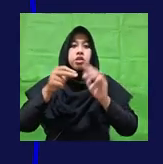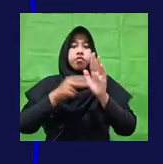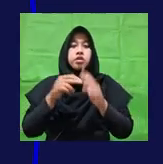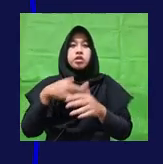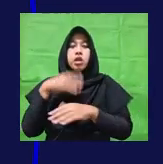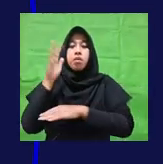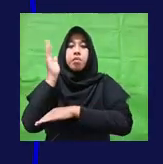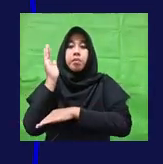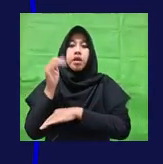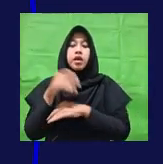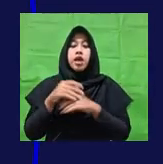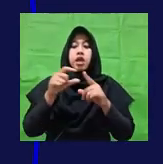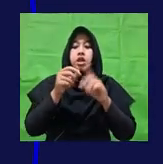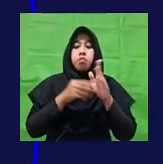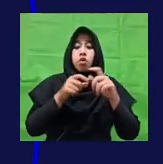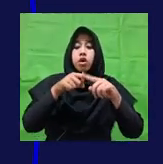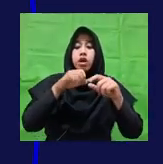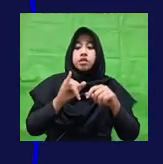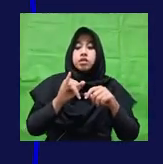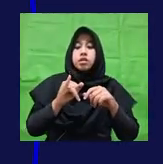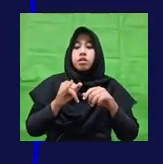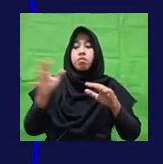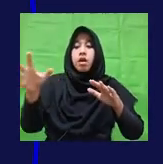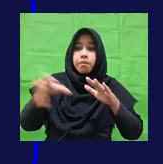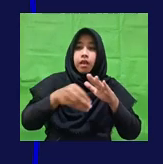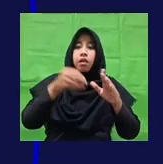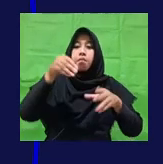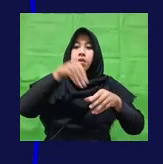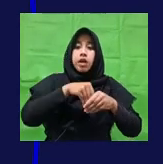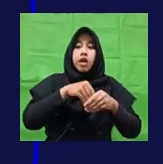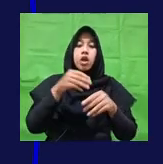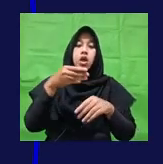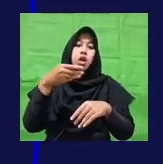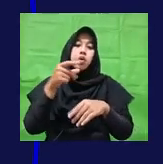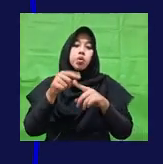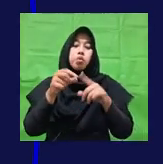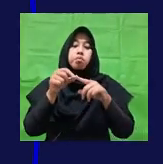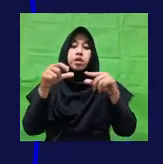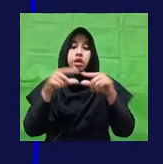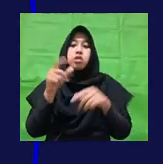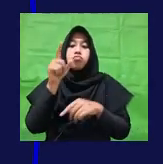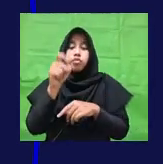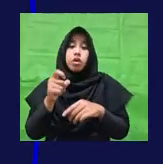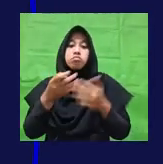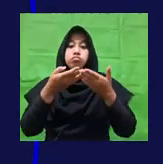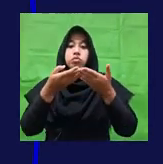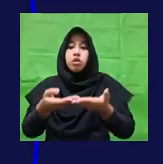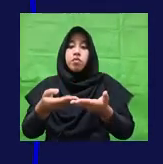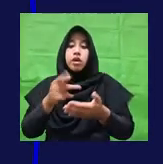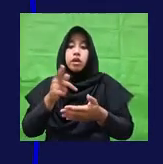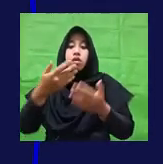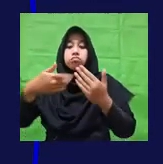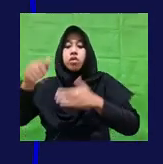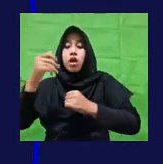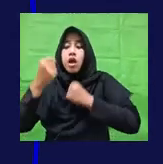demokrasi kosmopolitan mengambil peran sebagai utopia yang diperlukan, membawa kita keluar dari ambiguitas masa kini ke dunia baru, di